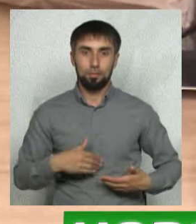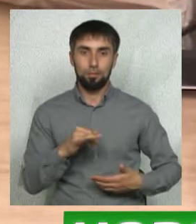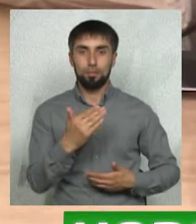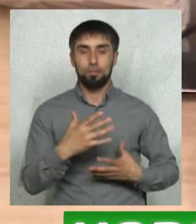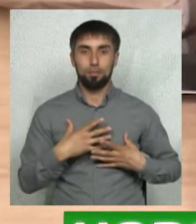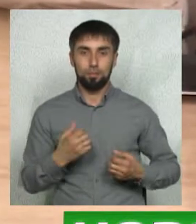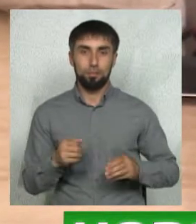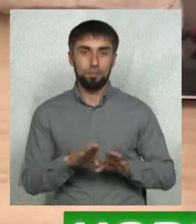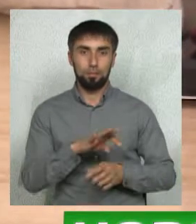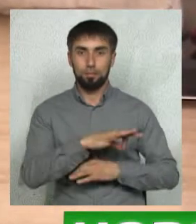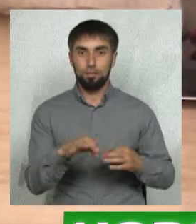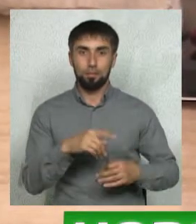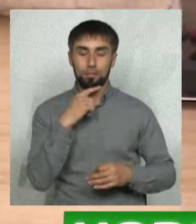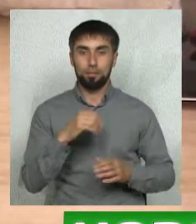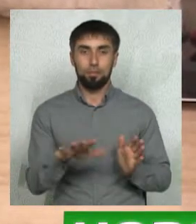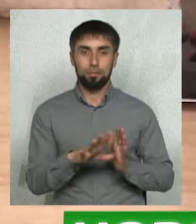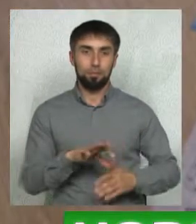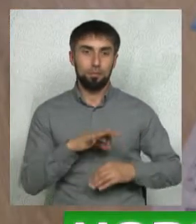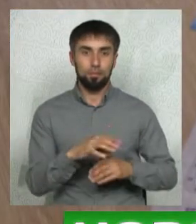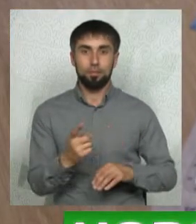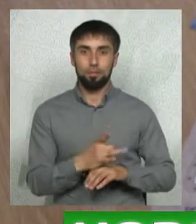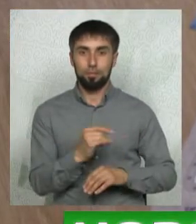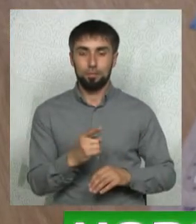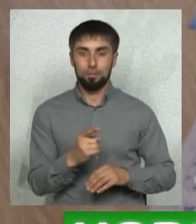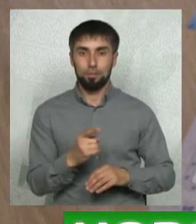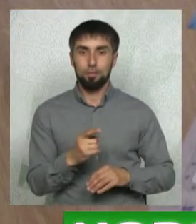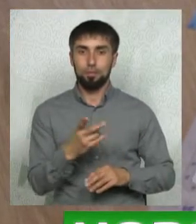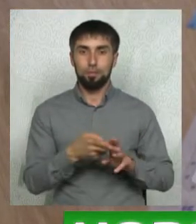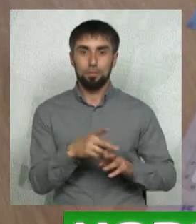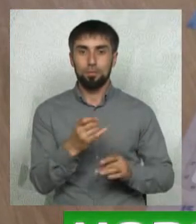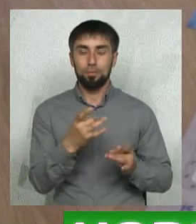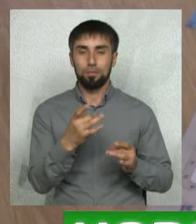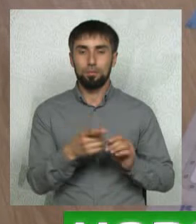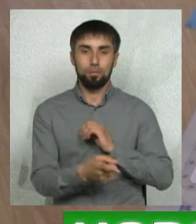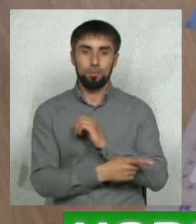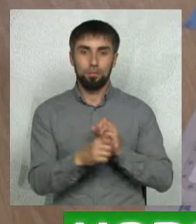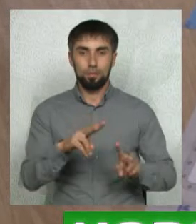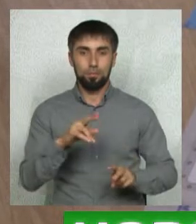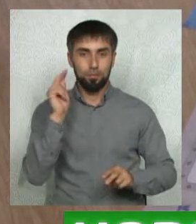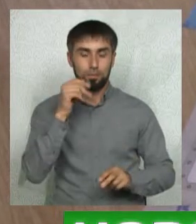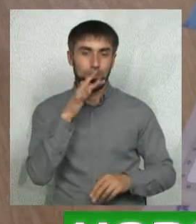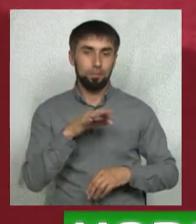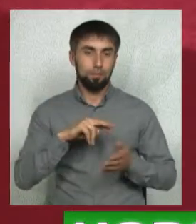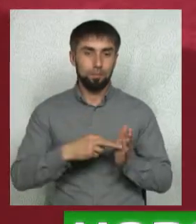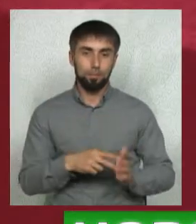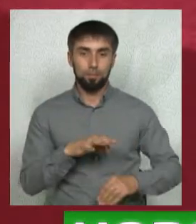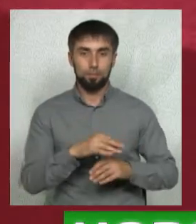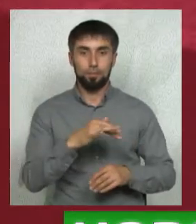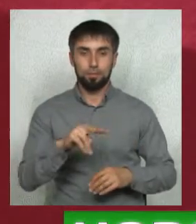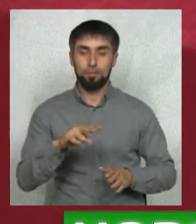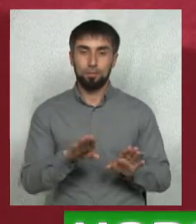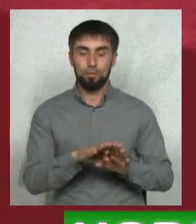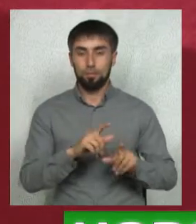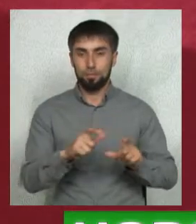их здоровья. Такой проект «Ингушэнерго» проводит впервые. Кстати, это не последний спецурок, который планирует провести филиал. Школьникам